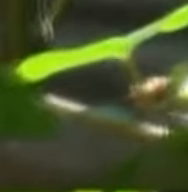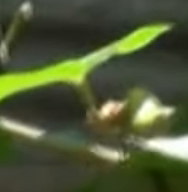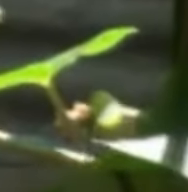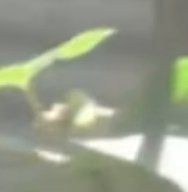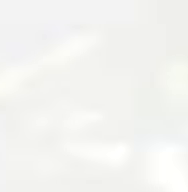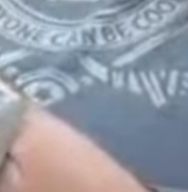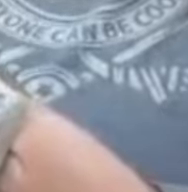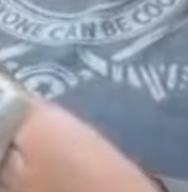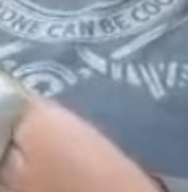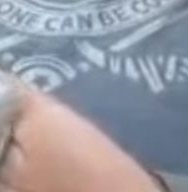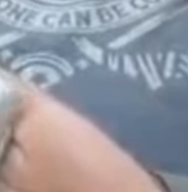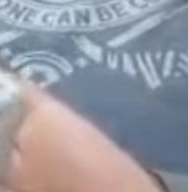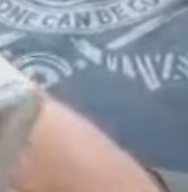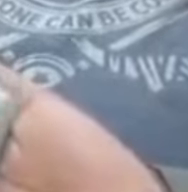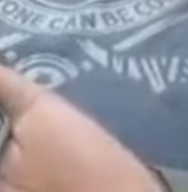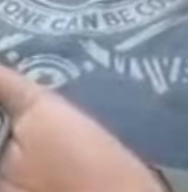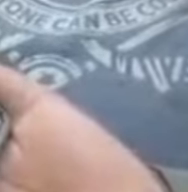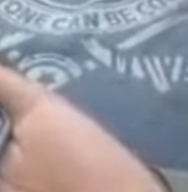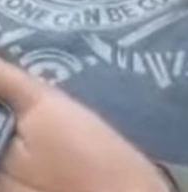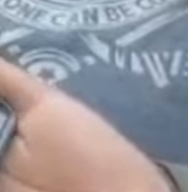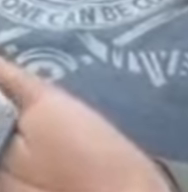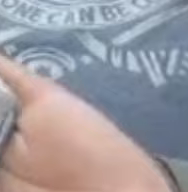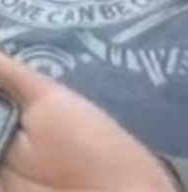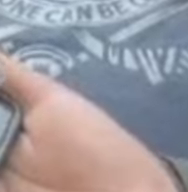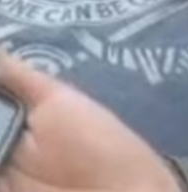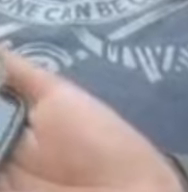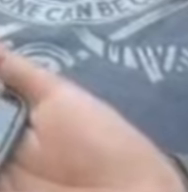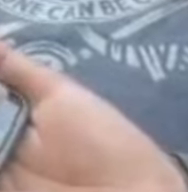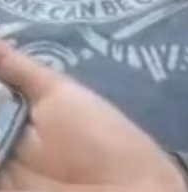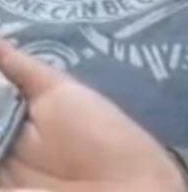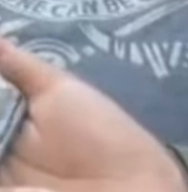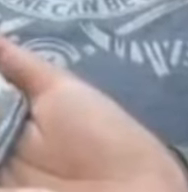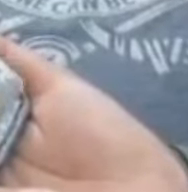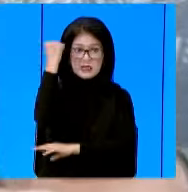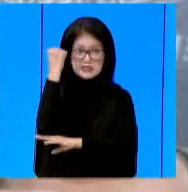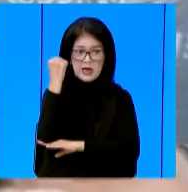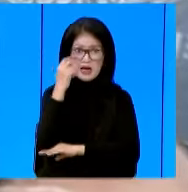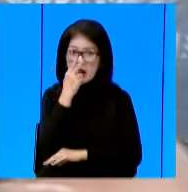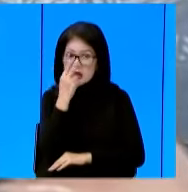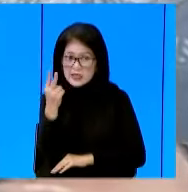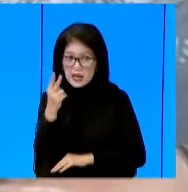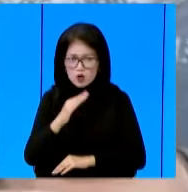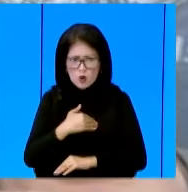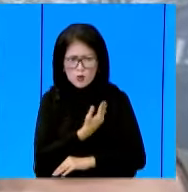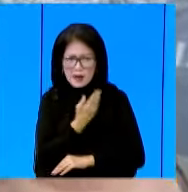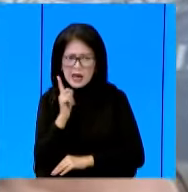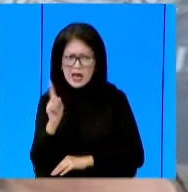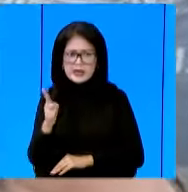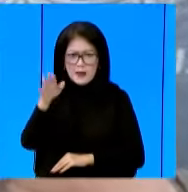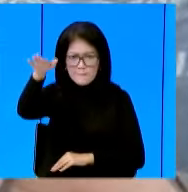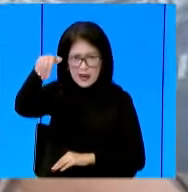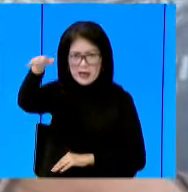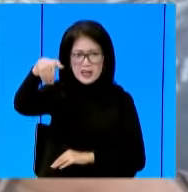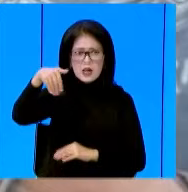berencana. Kemudian tersangka melihat anak sebagai korban tersebut disuruh masuk. Dan lanjut ke adegan kedua